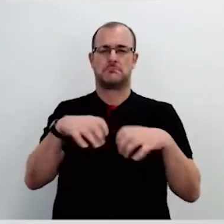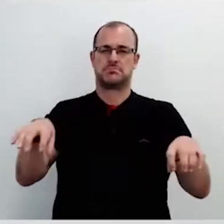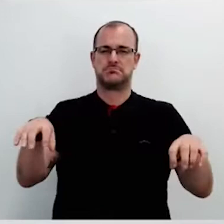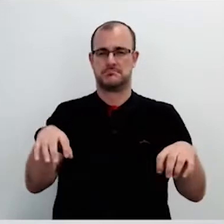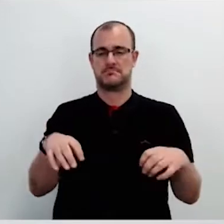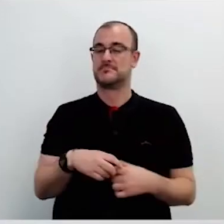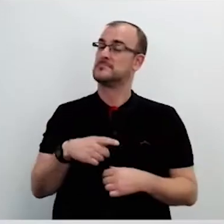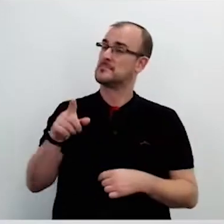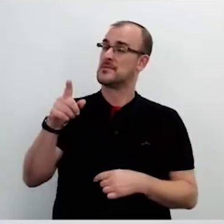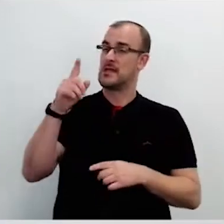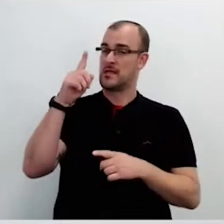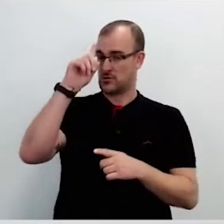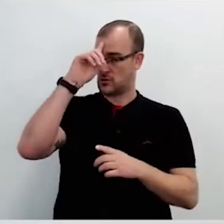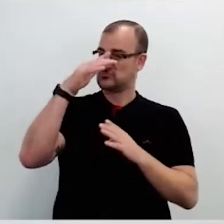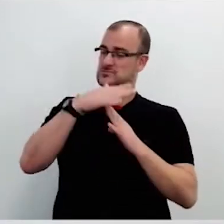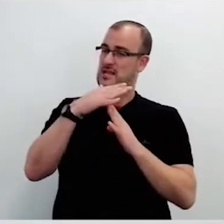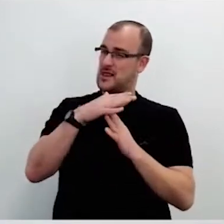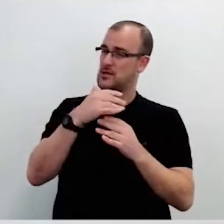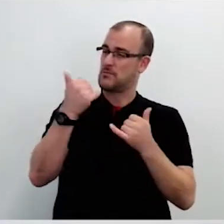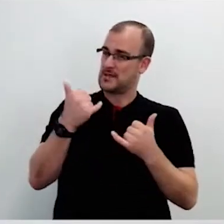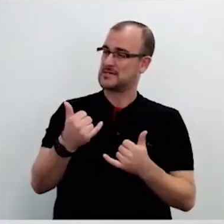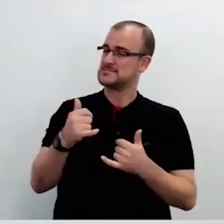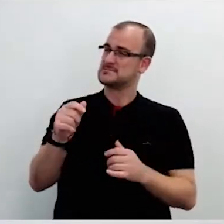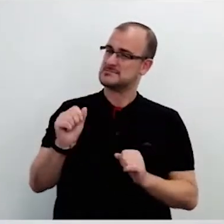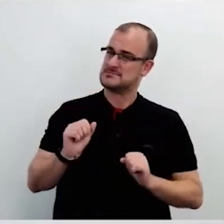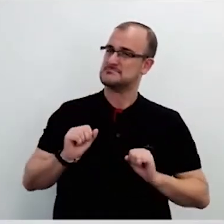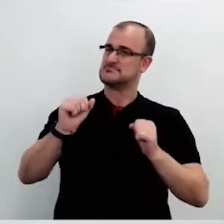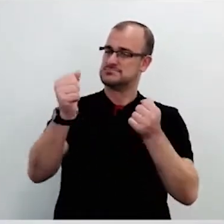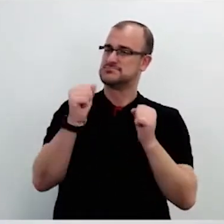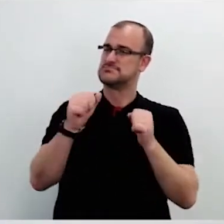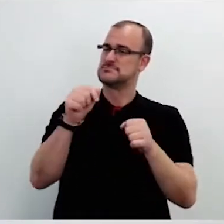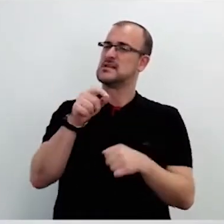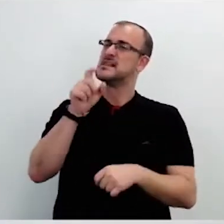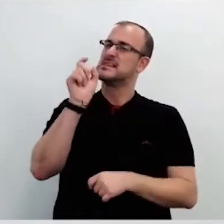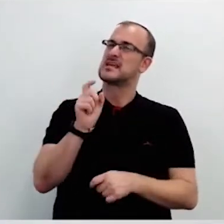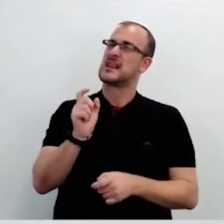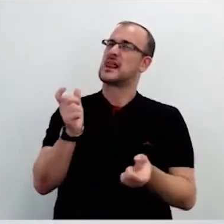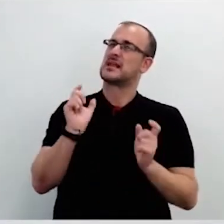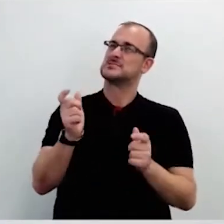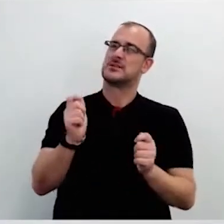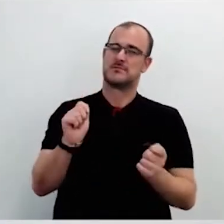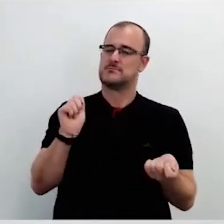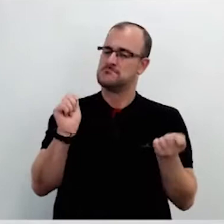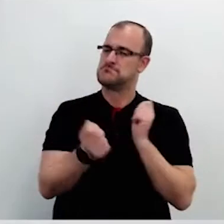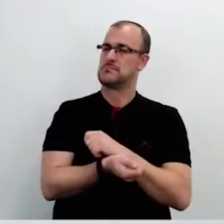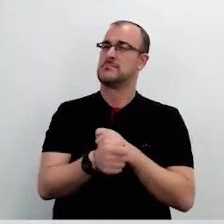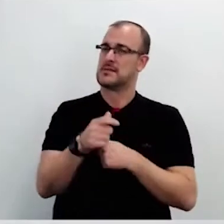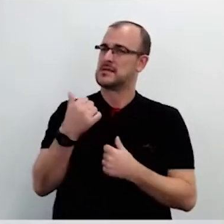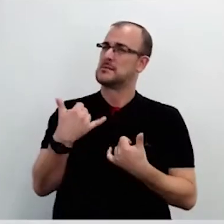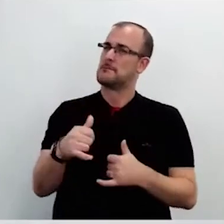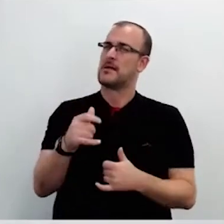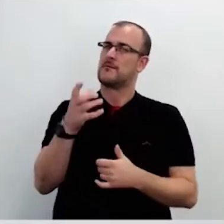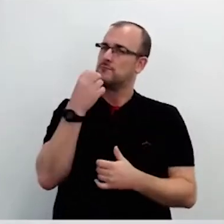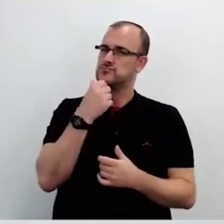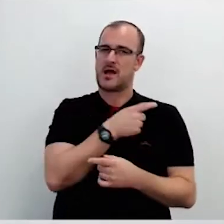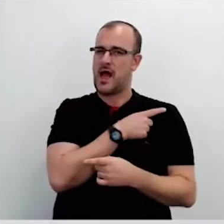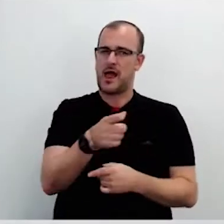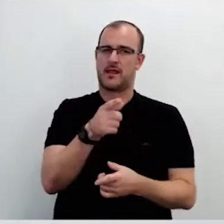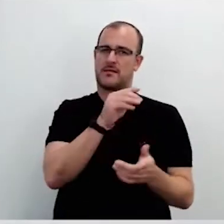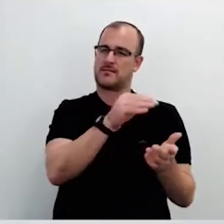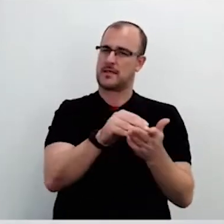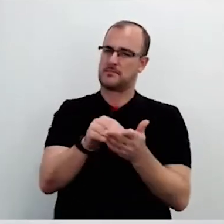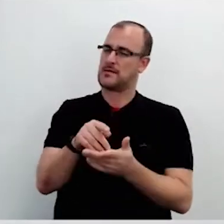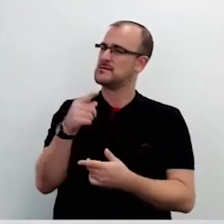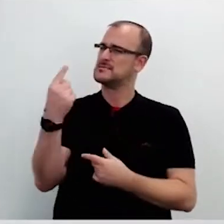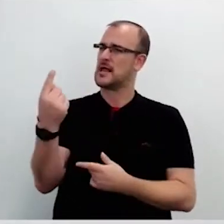sich dafür ein, dass auf dem Weg in die digitale Gesellschaft alle dabei sind. Hierzu haben Sie die